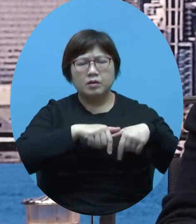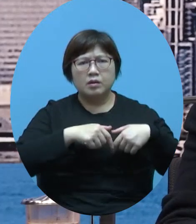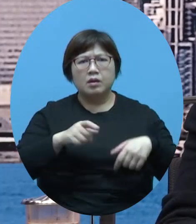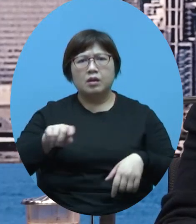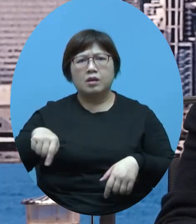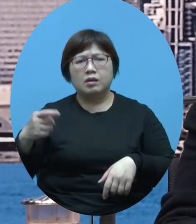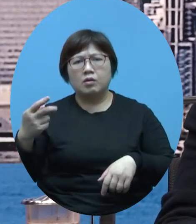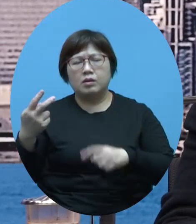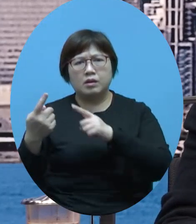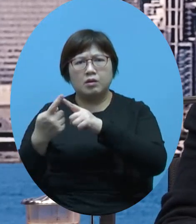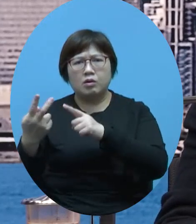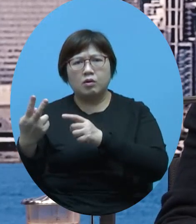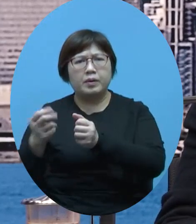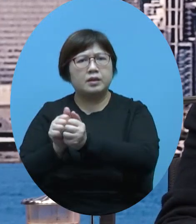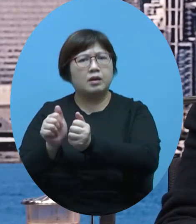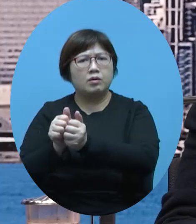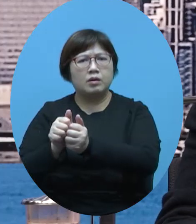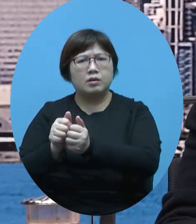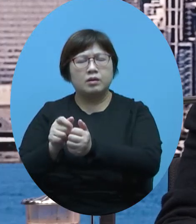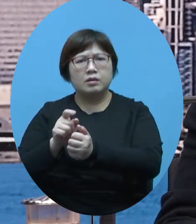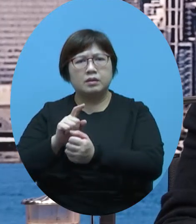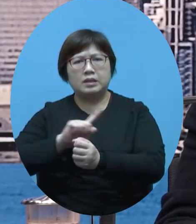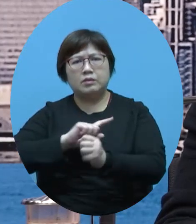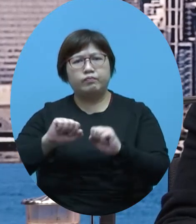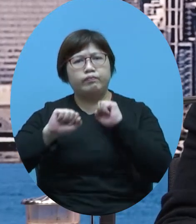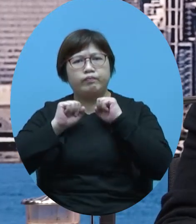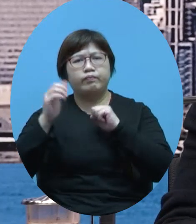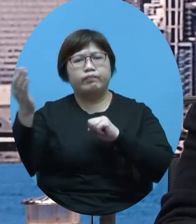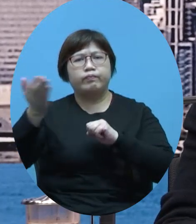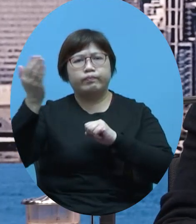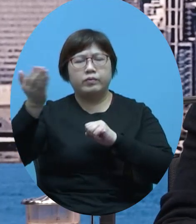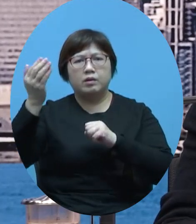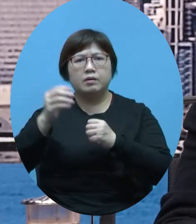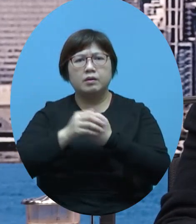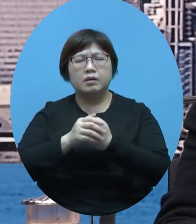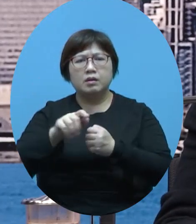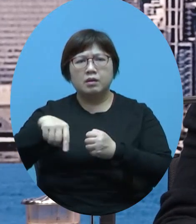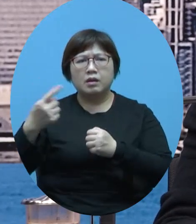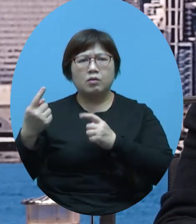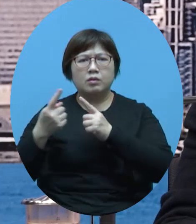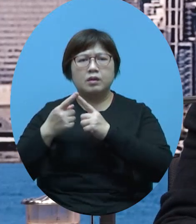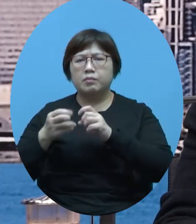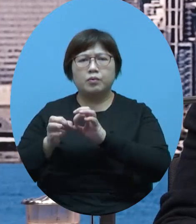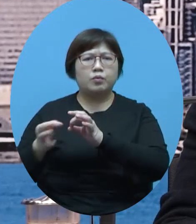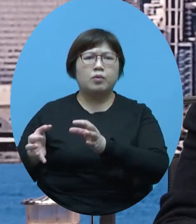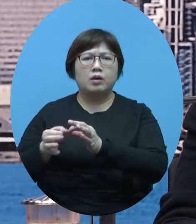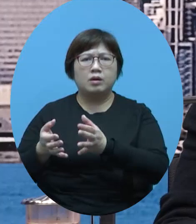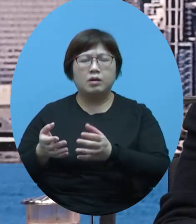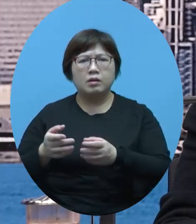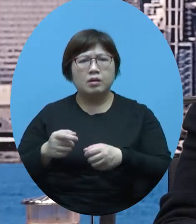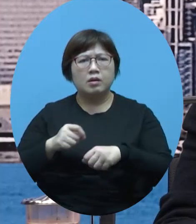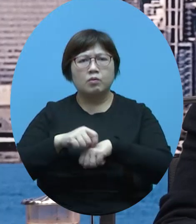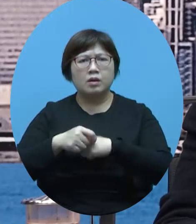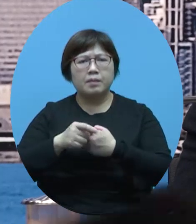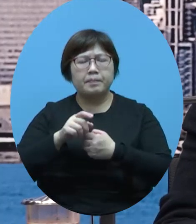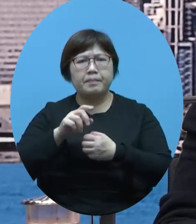一齊嘅，即係朋友係一齊去自由行嘅。咁其他啲人咧就係同佢哋冇關嘅。咁當然秘魯究竟嗰個情